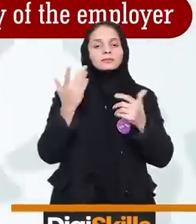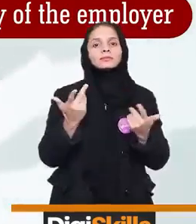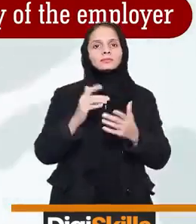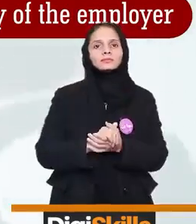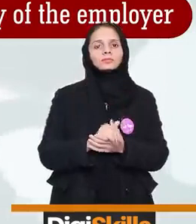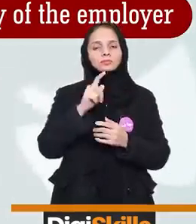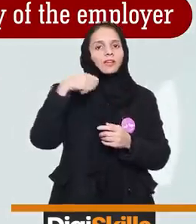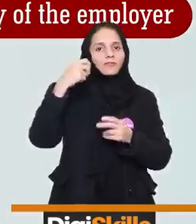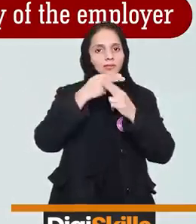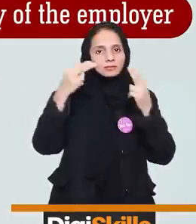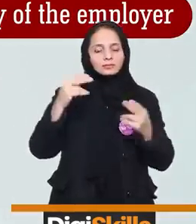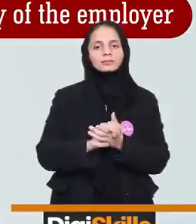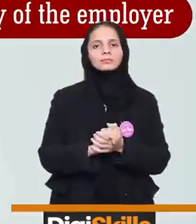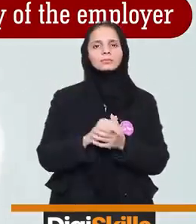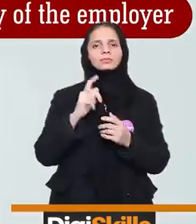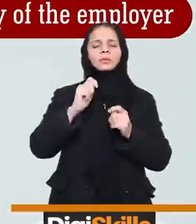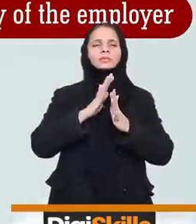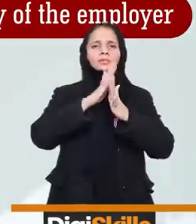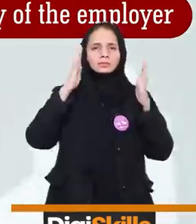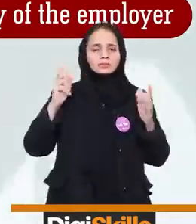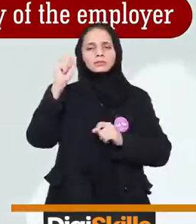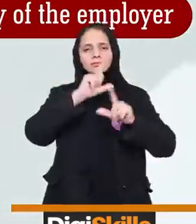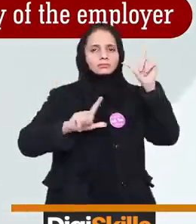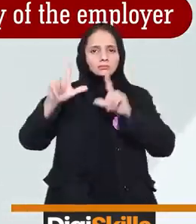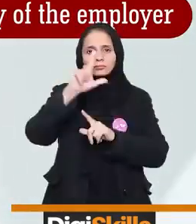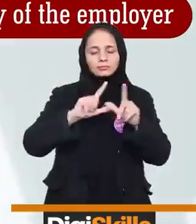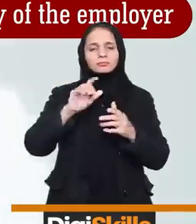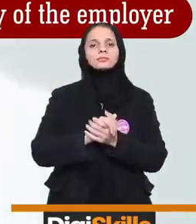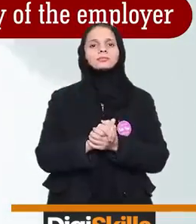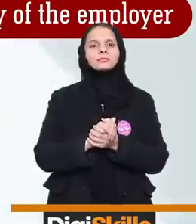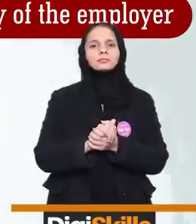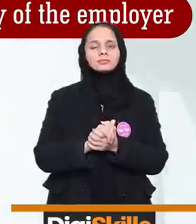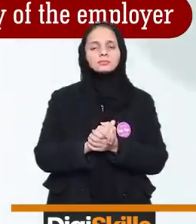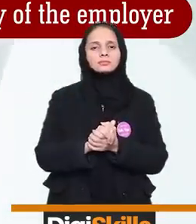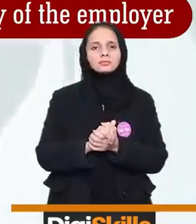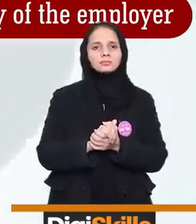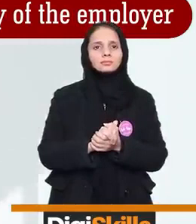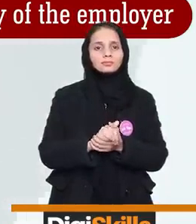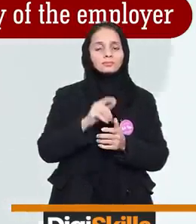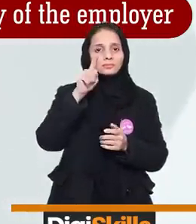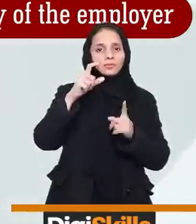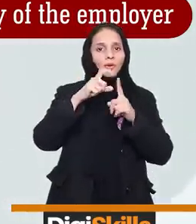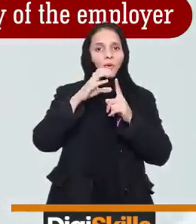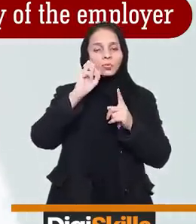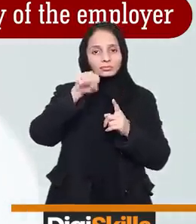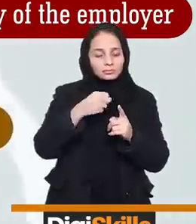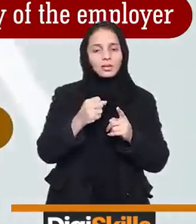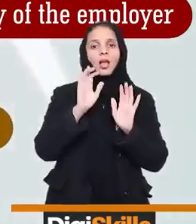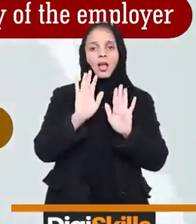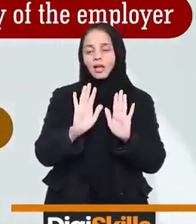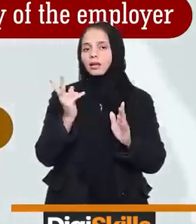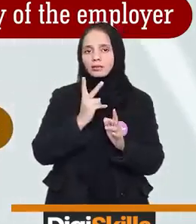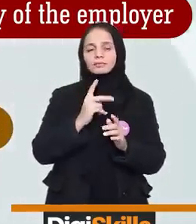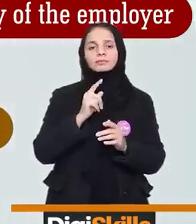سیشنز، تھرو ویڈیوز، تھرو اے لاٹ آف گرافیکل کانٹینٹ، جناب ڈوز اینڈ ڈونٹس کیا